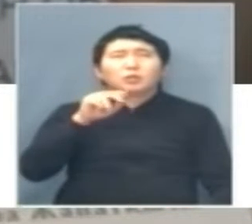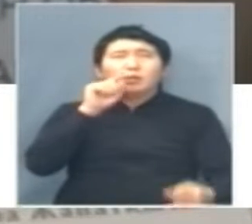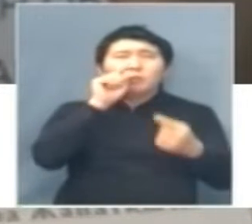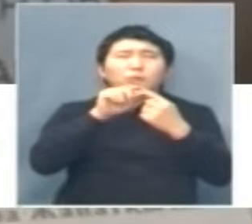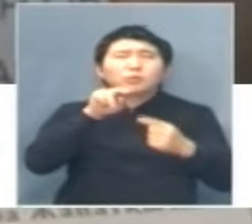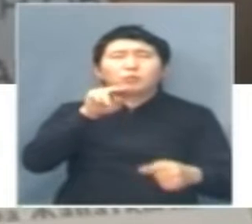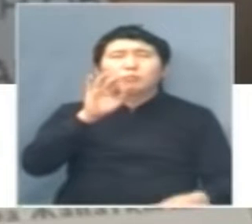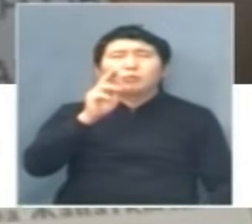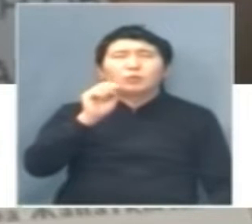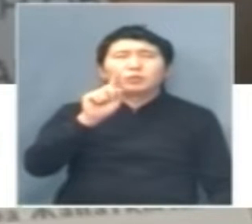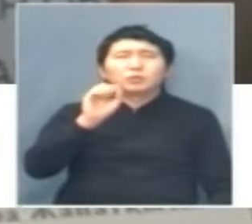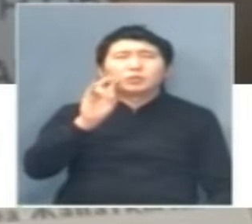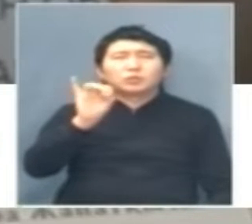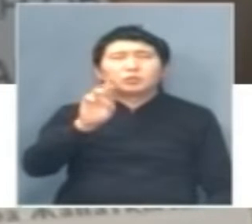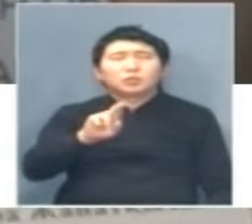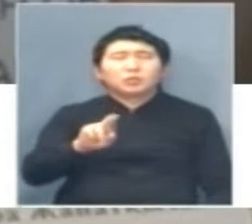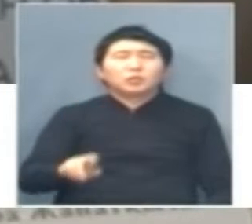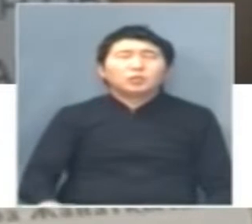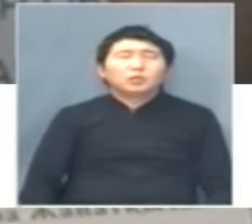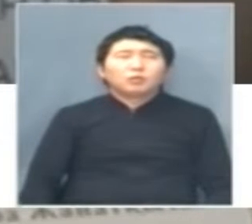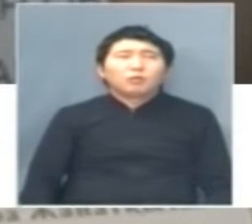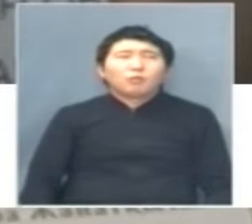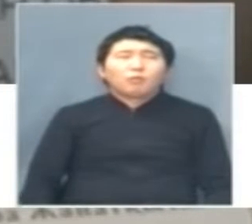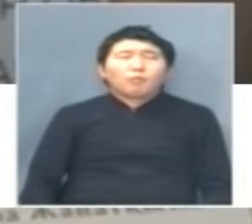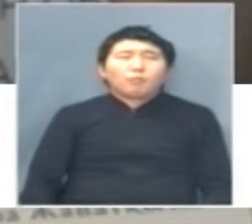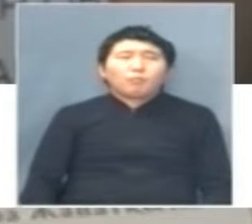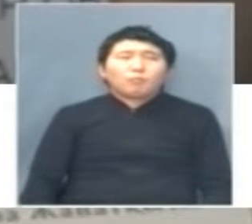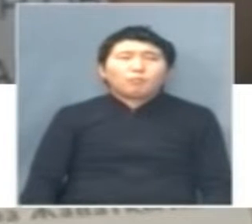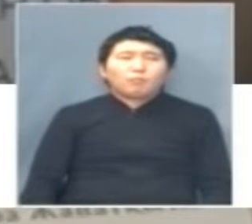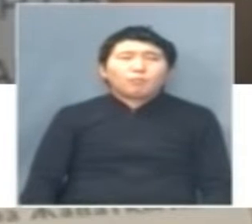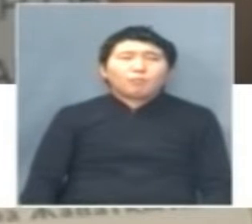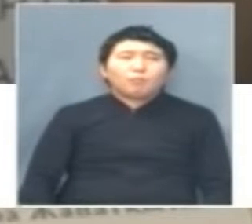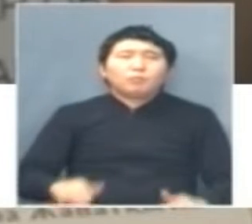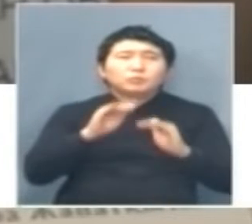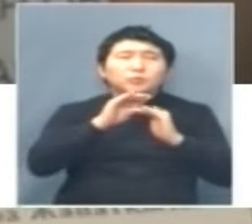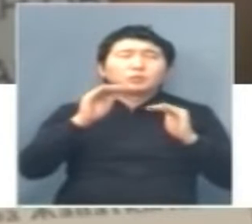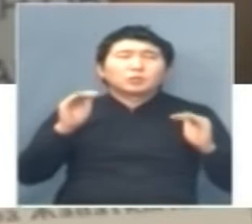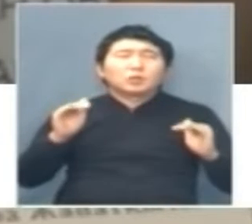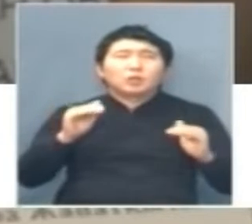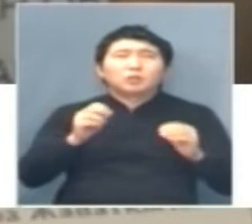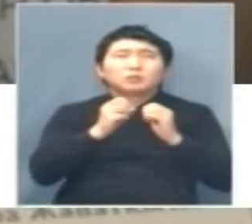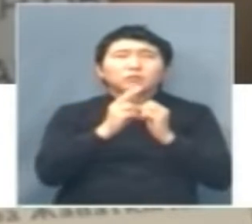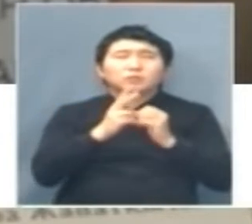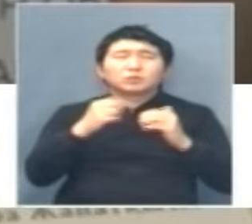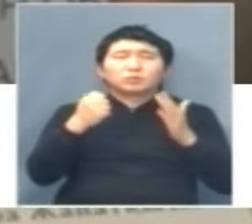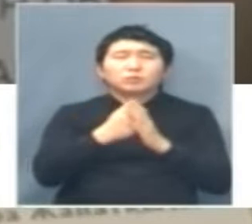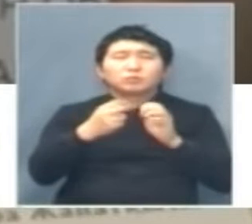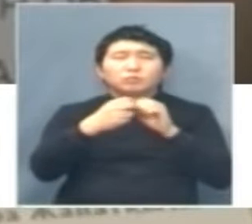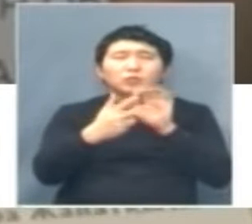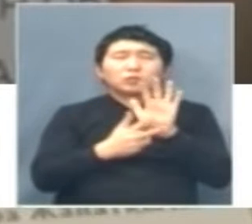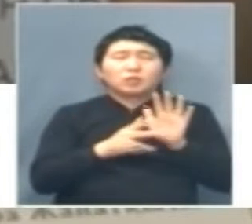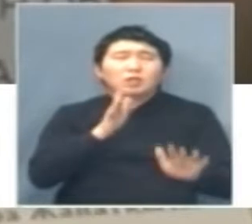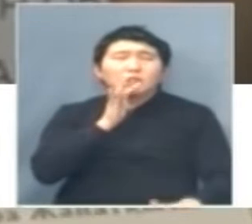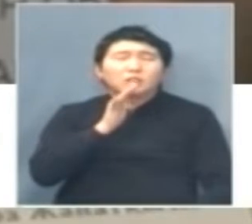мы запланировали детей это по плану вакцинации. То есть это дети от в возрасте от 12 до 18 лет,